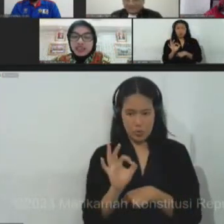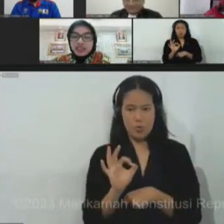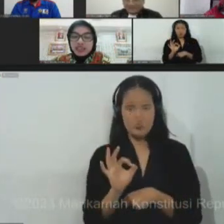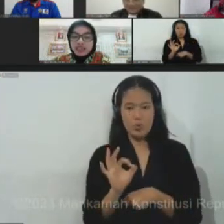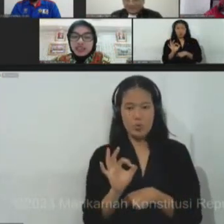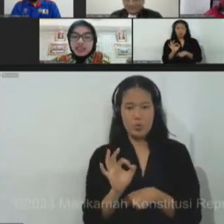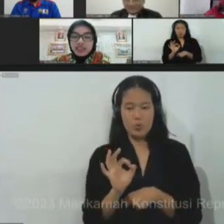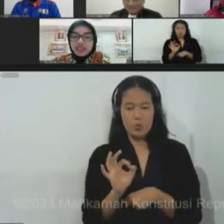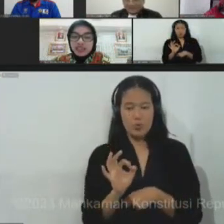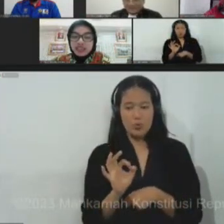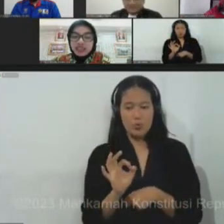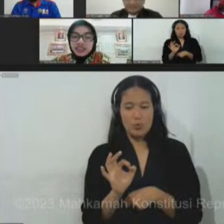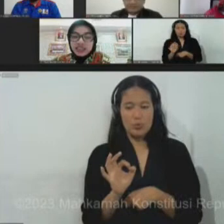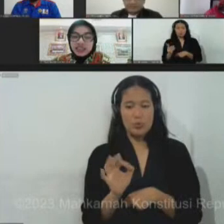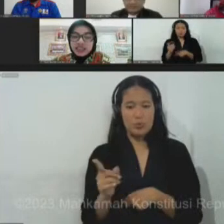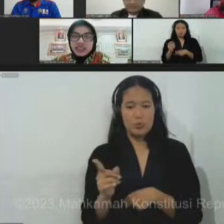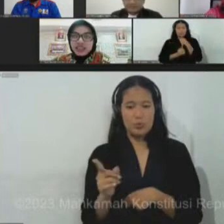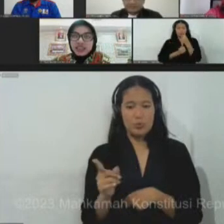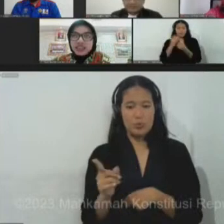dianggap